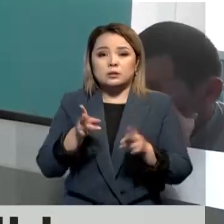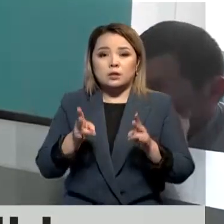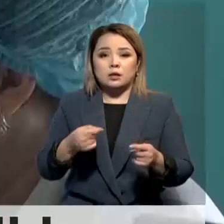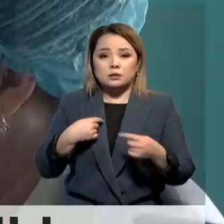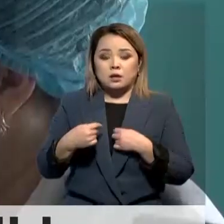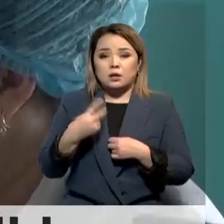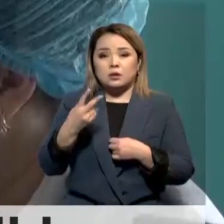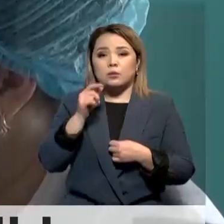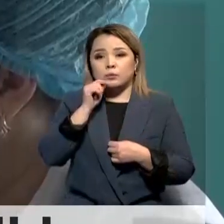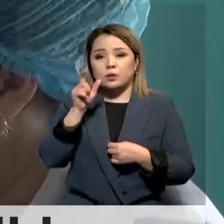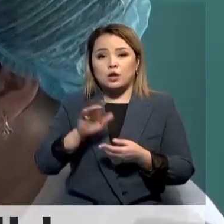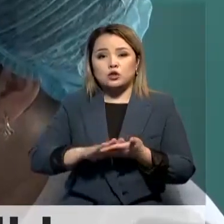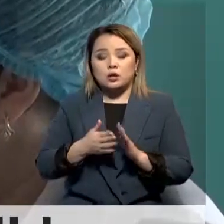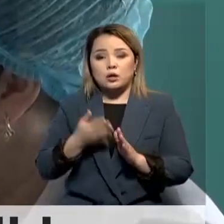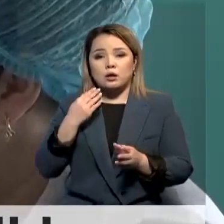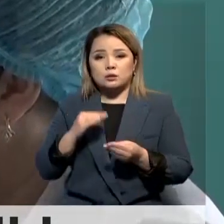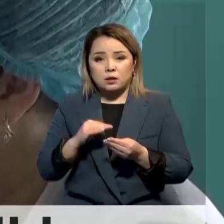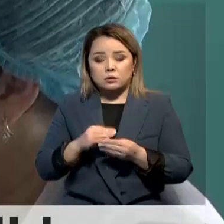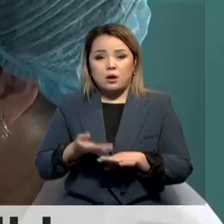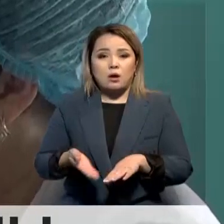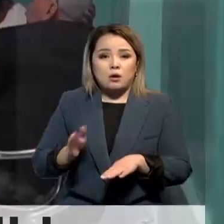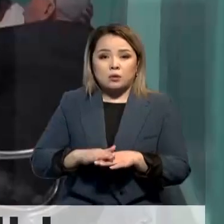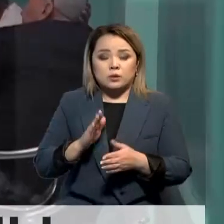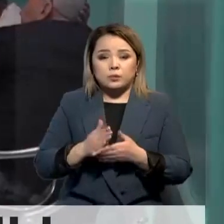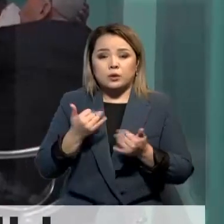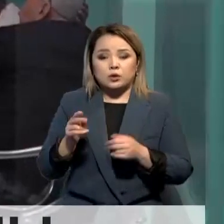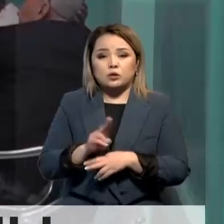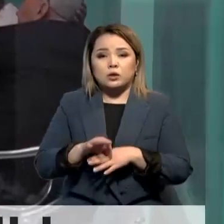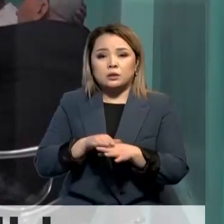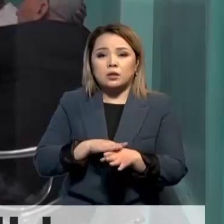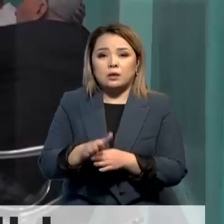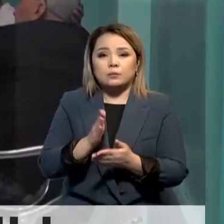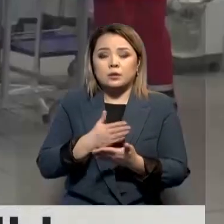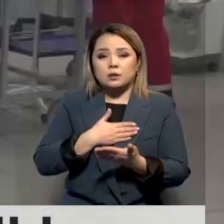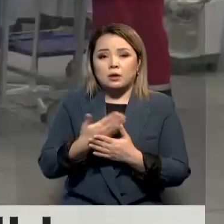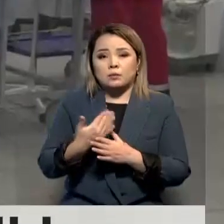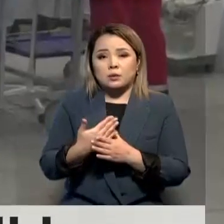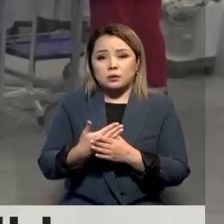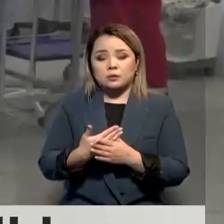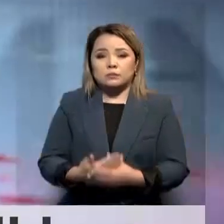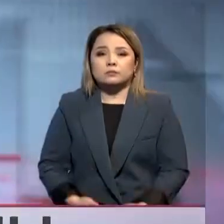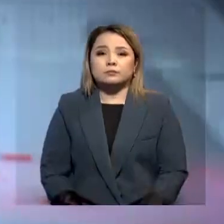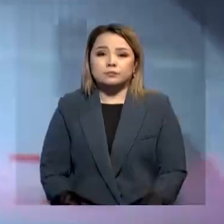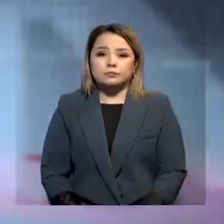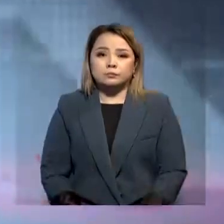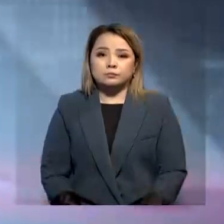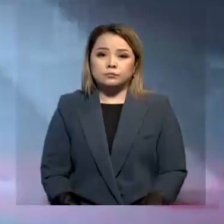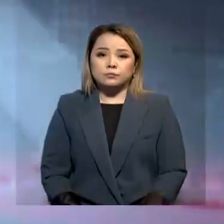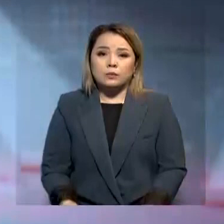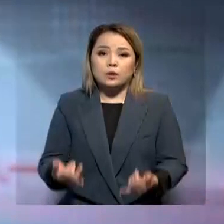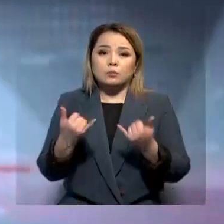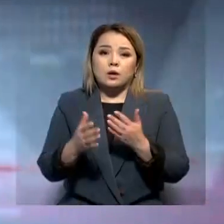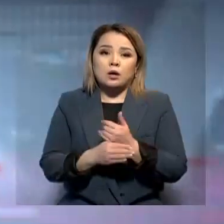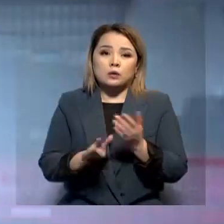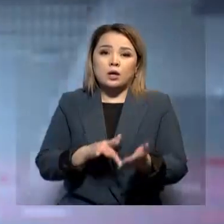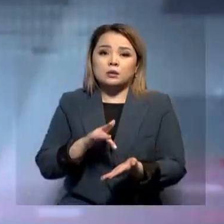шеккен екінші ер адамның жағдайы әлі де болса ауыр, оған тиісті емдік шаралар көрсетіліп жатыр. Бүгін